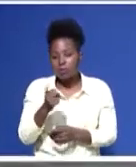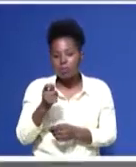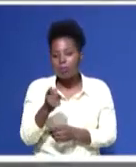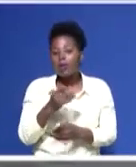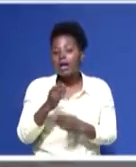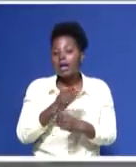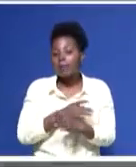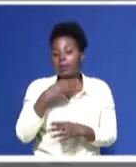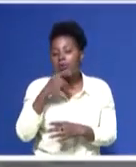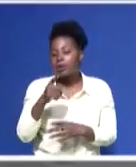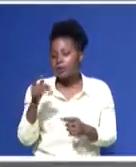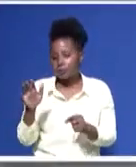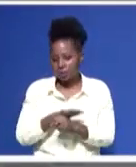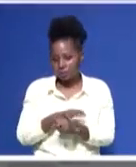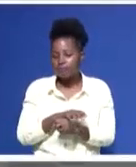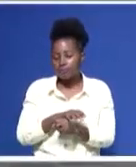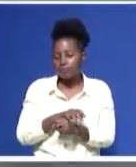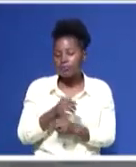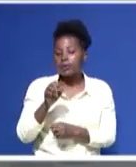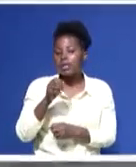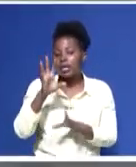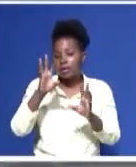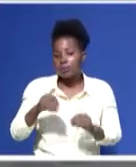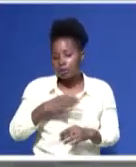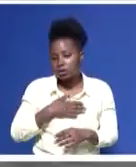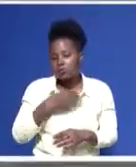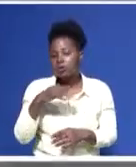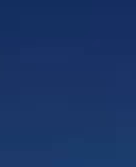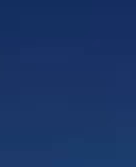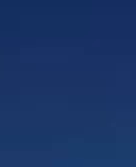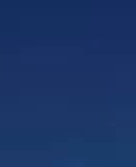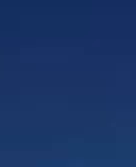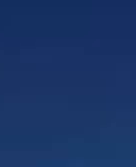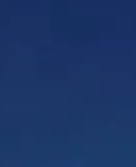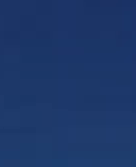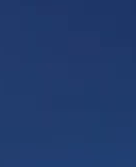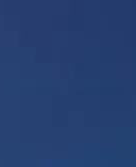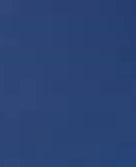ya malalamiko hayajawa mengi. Esta Bela Malisa, Azam News, Dar es Salaam.